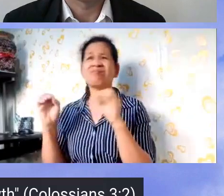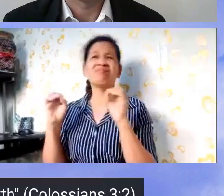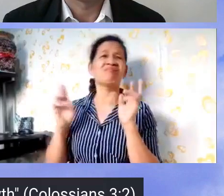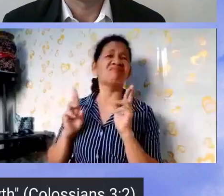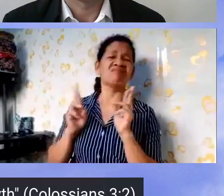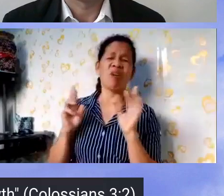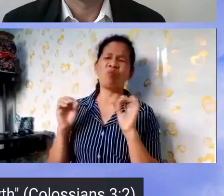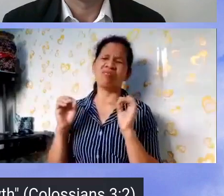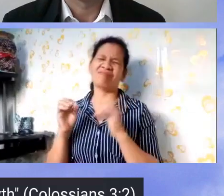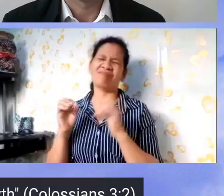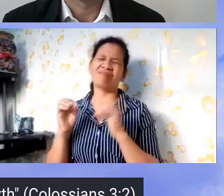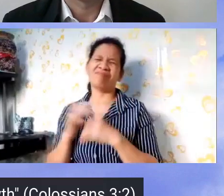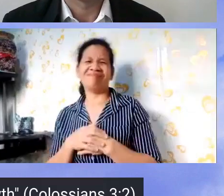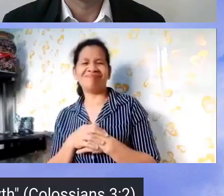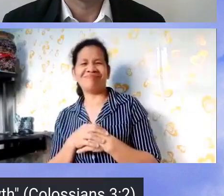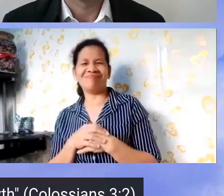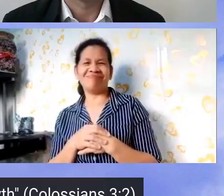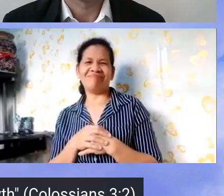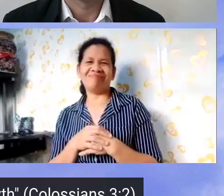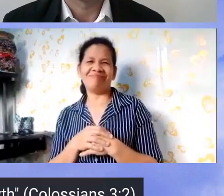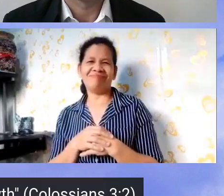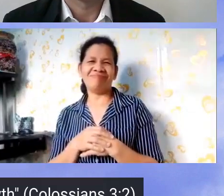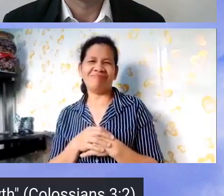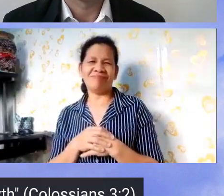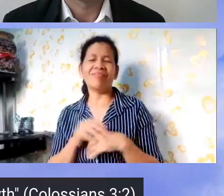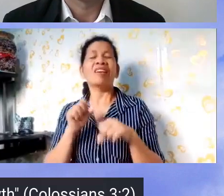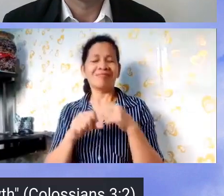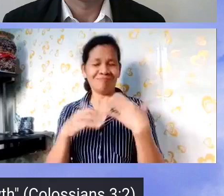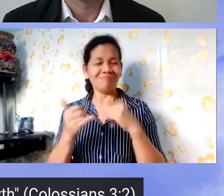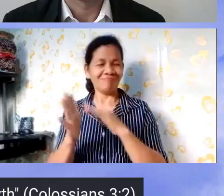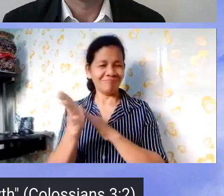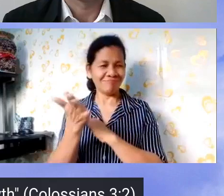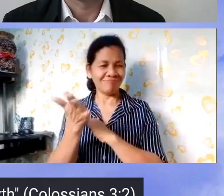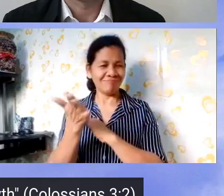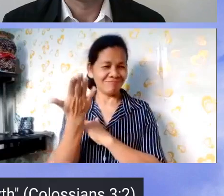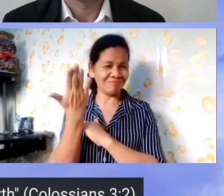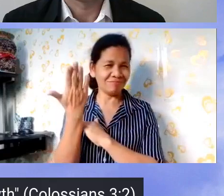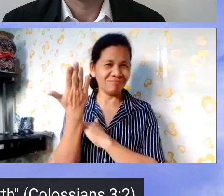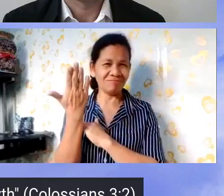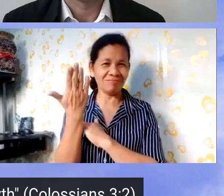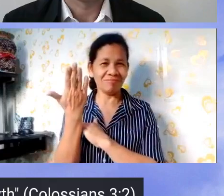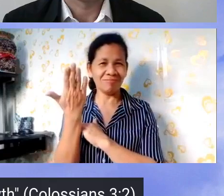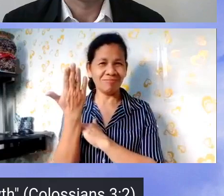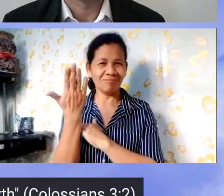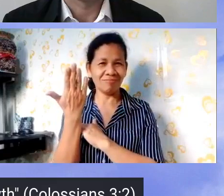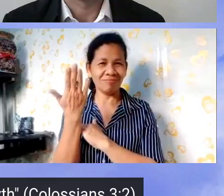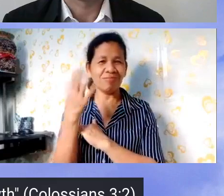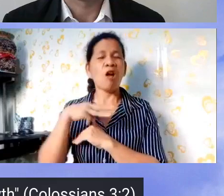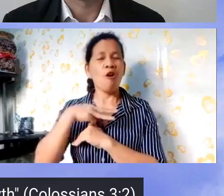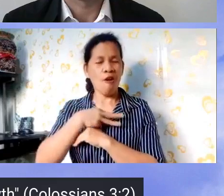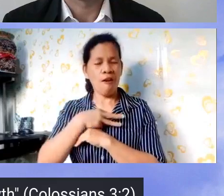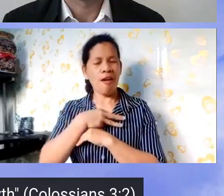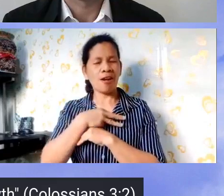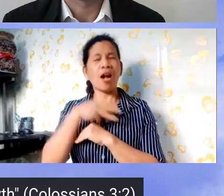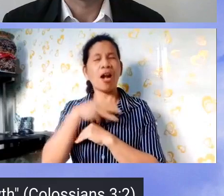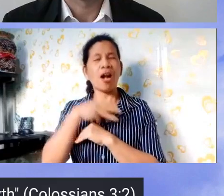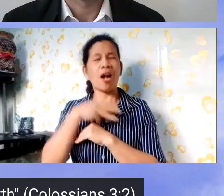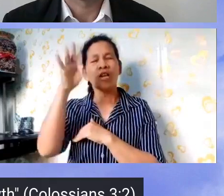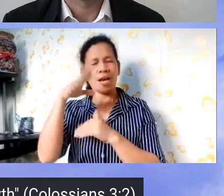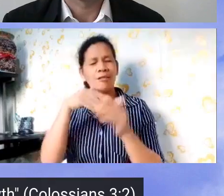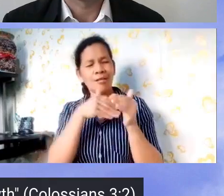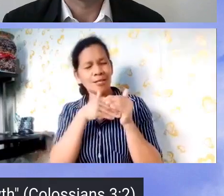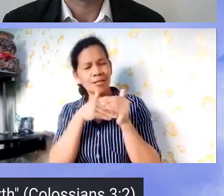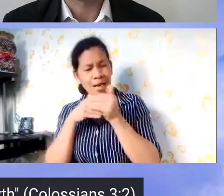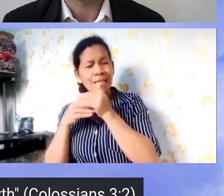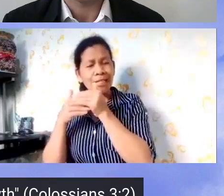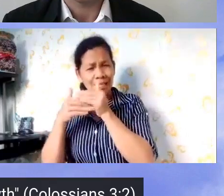ng refrigerator. Pero kaya nga ngayong umaga, mga minamahal na mga kapatid ko, tayo inaakay ng Panginoong Diyos